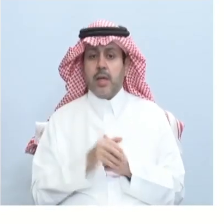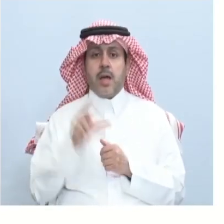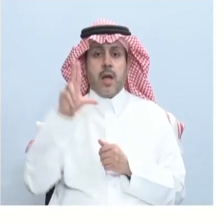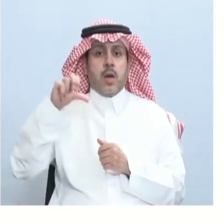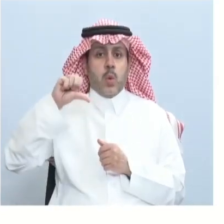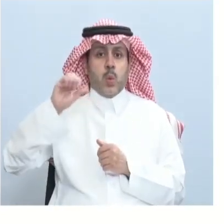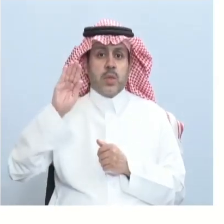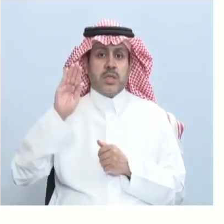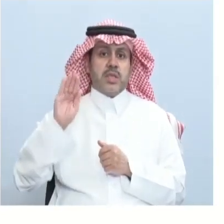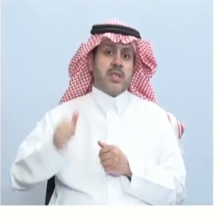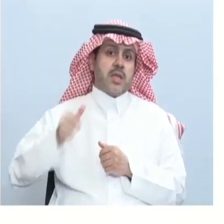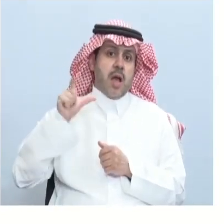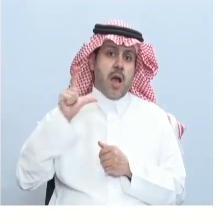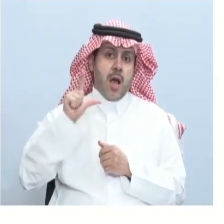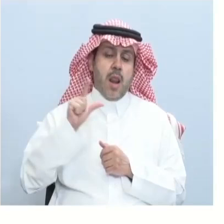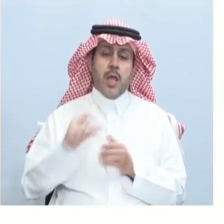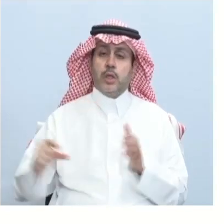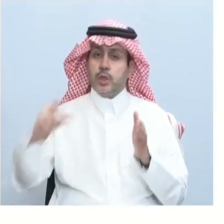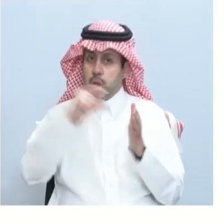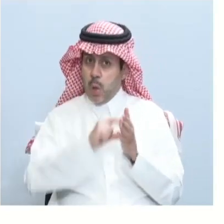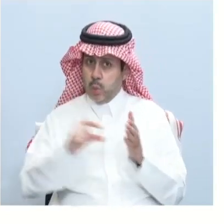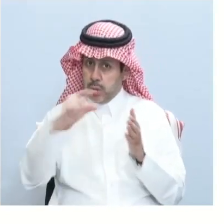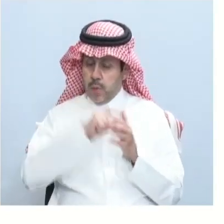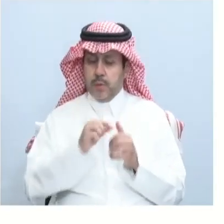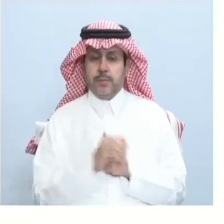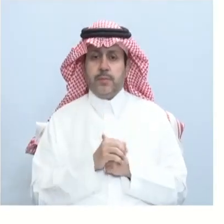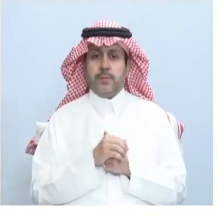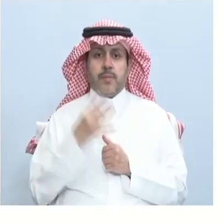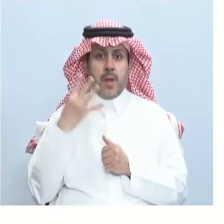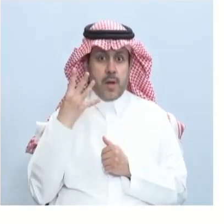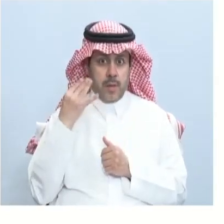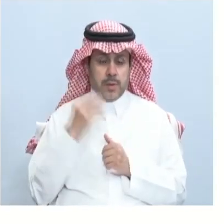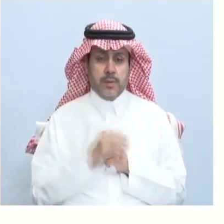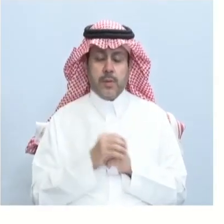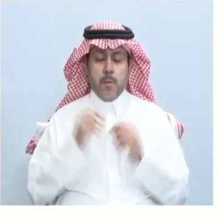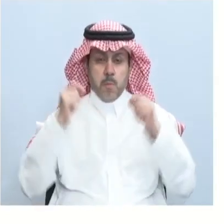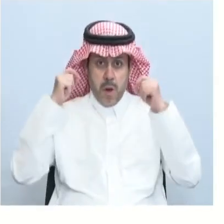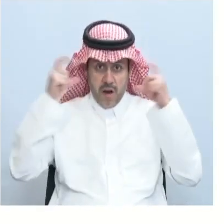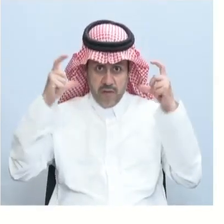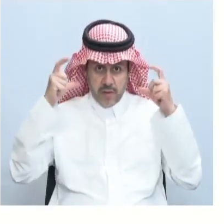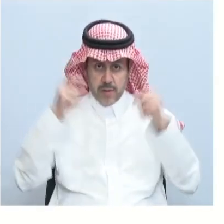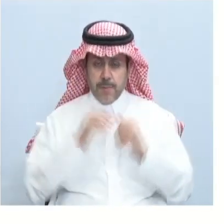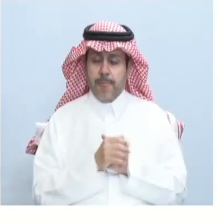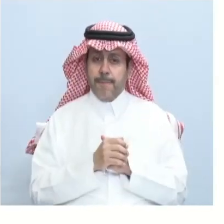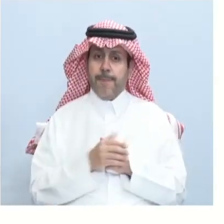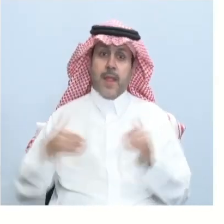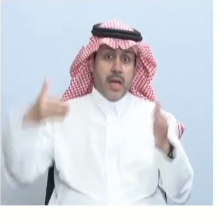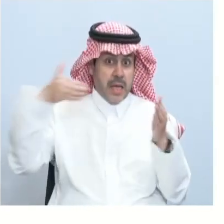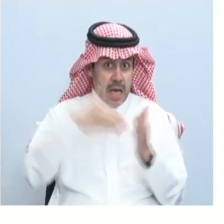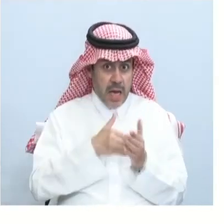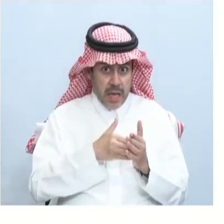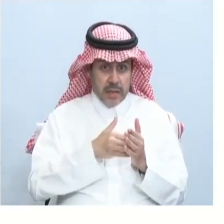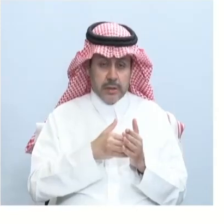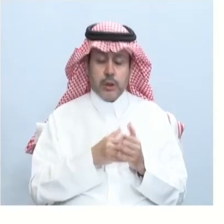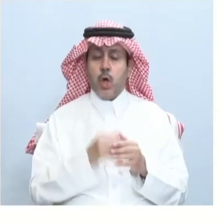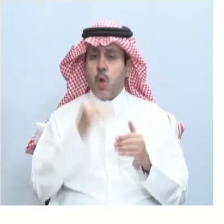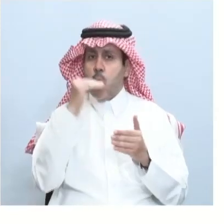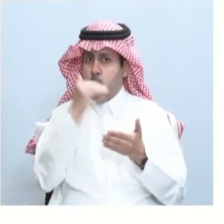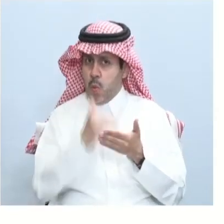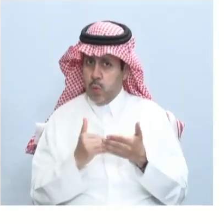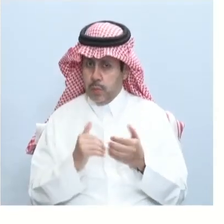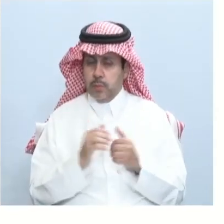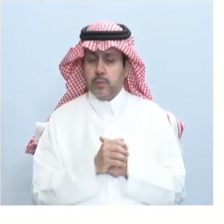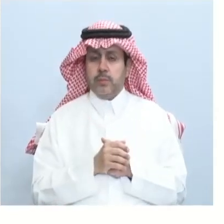يدعو اليه الامر الرابع معرفه عواقب الامور ومالها